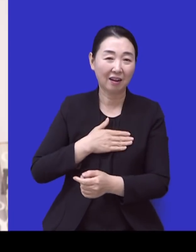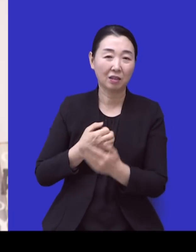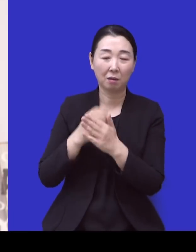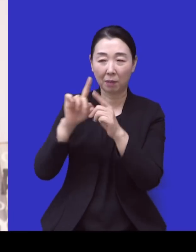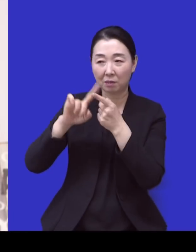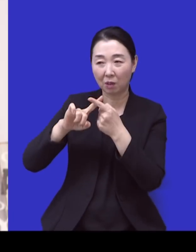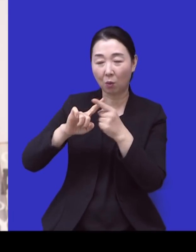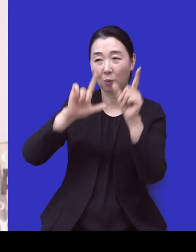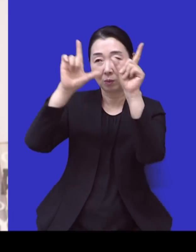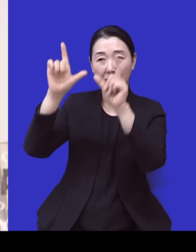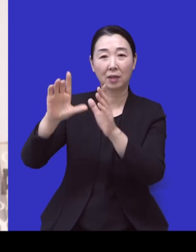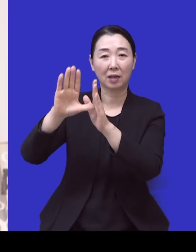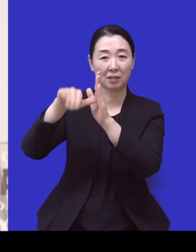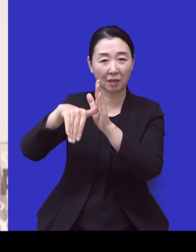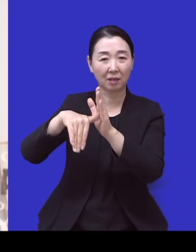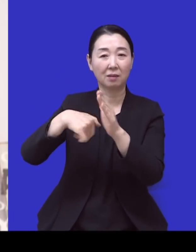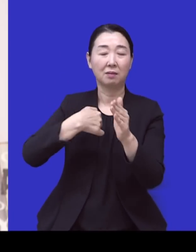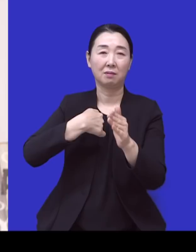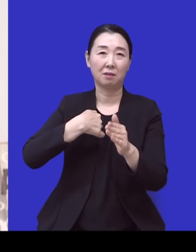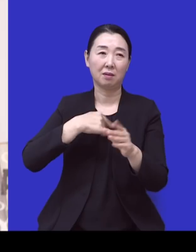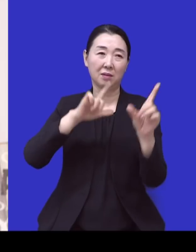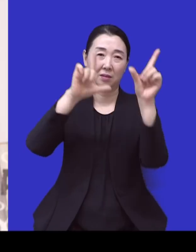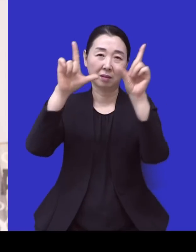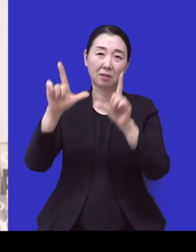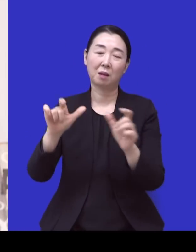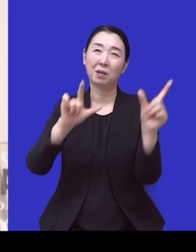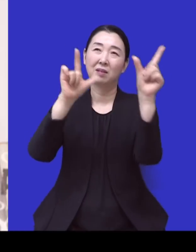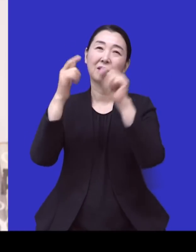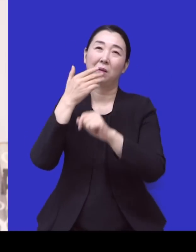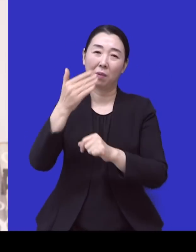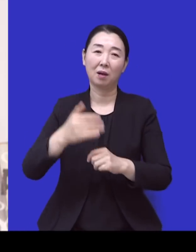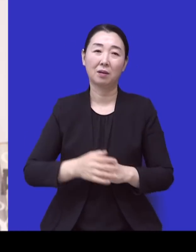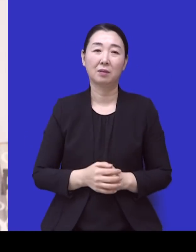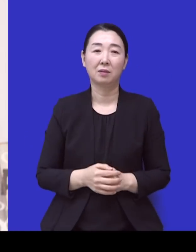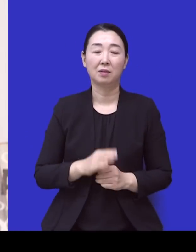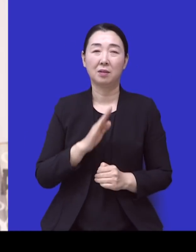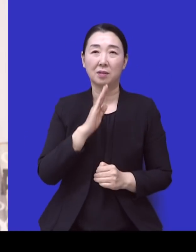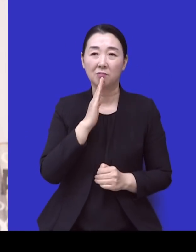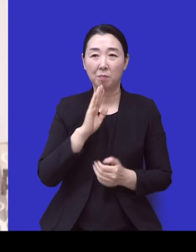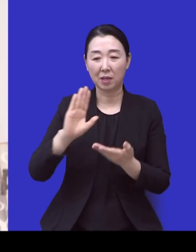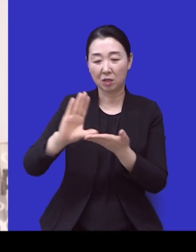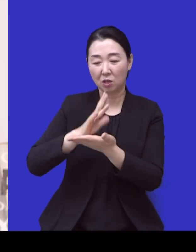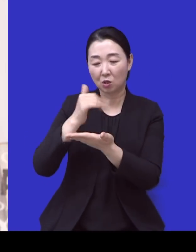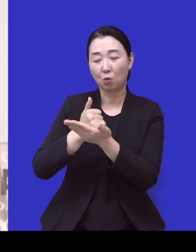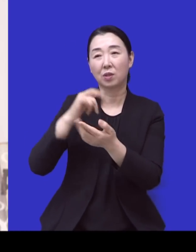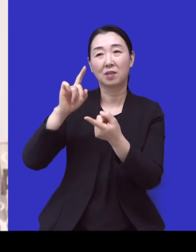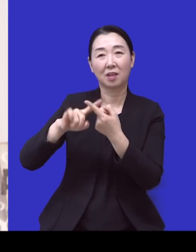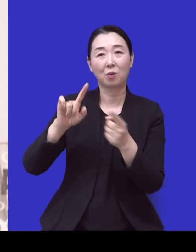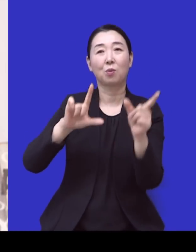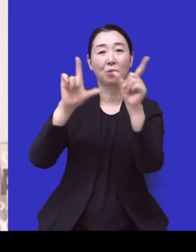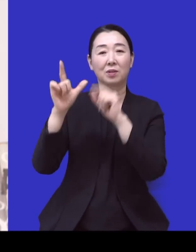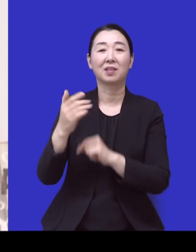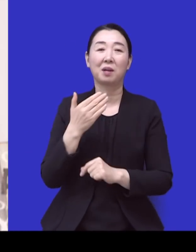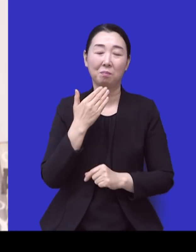말씀으로 살아야 내가 진짜 내 삶을 살아갈 수 있구나. 정말 참된 그리스도인의 삶을 살아갈 수 있구나.